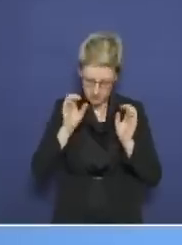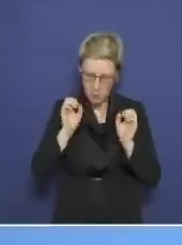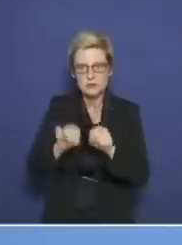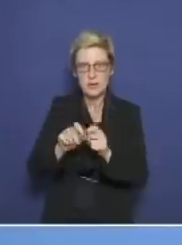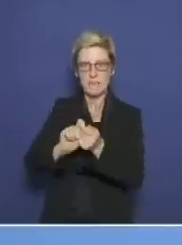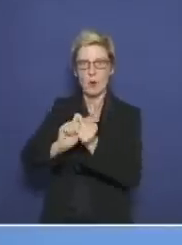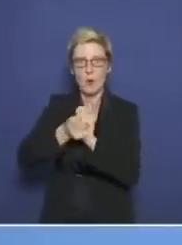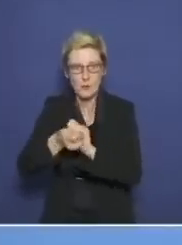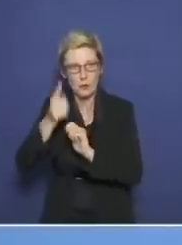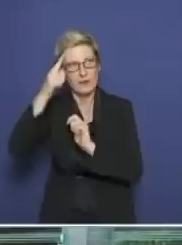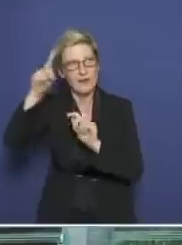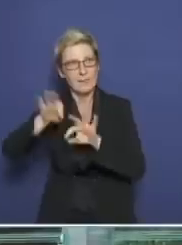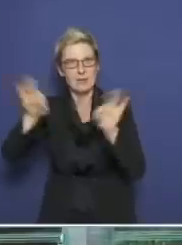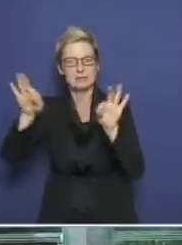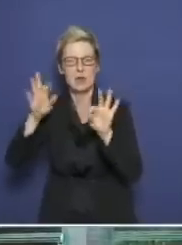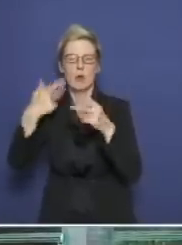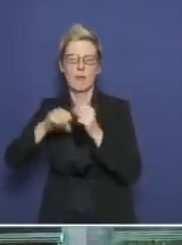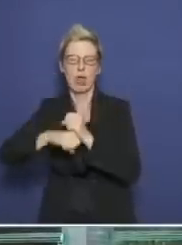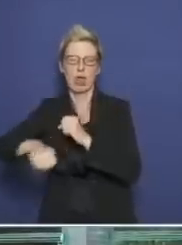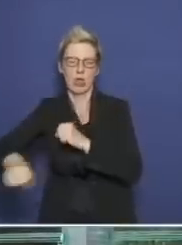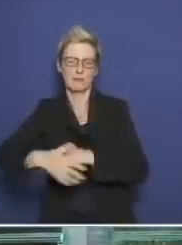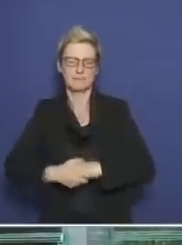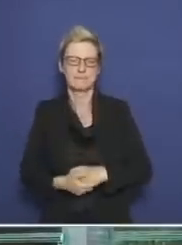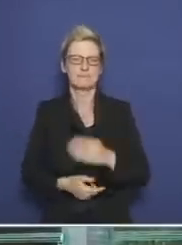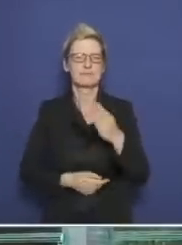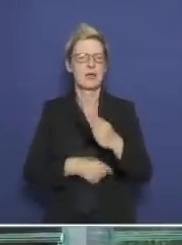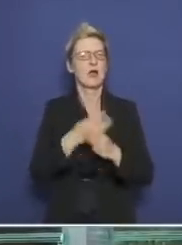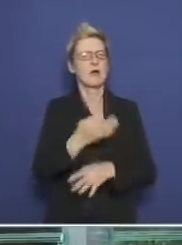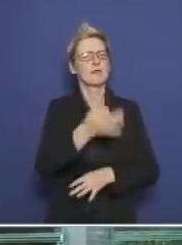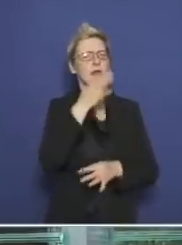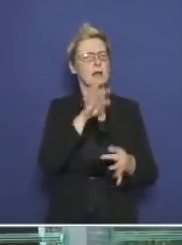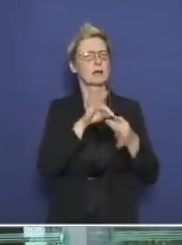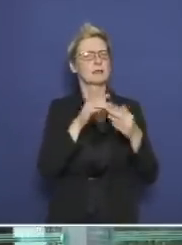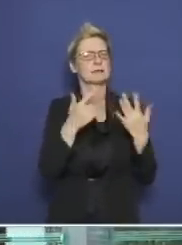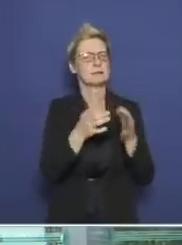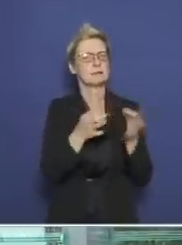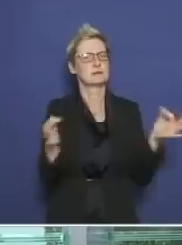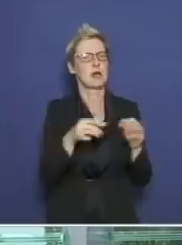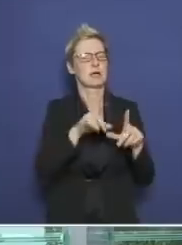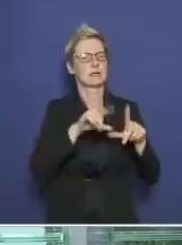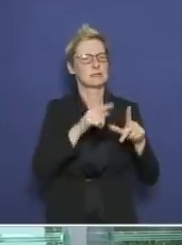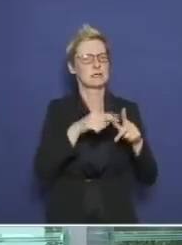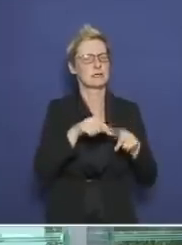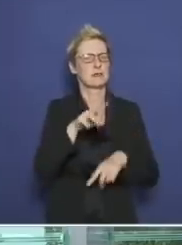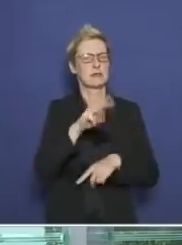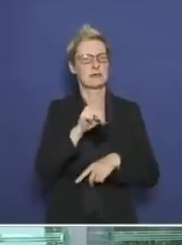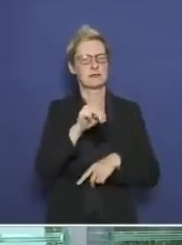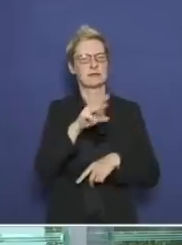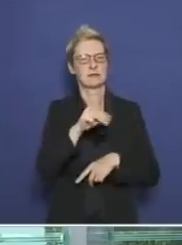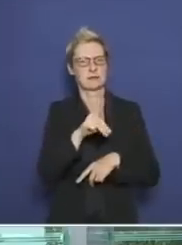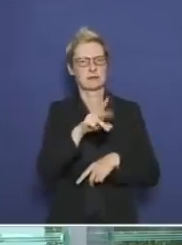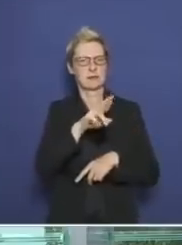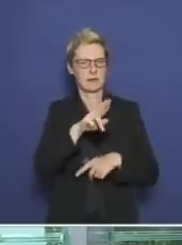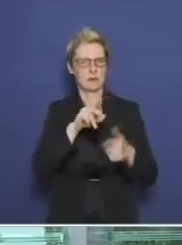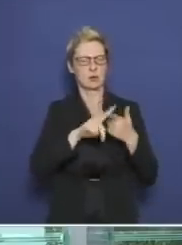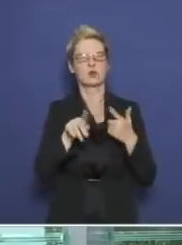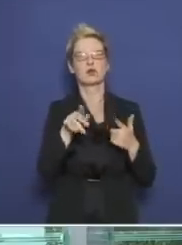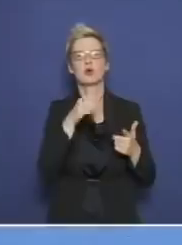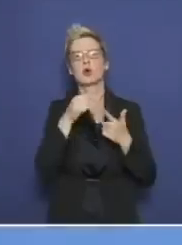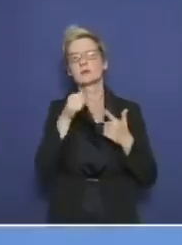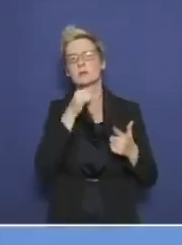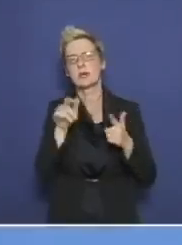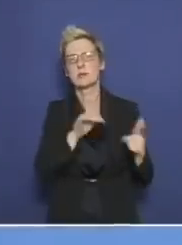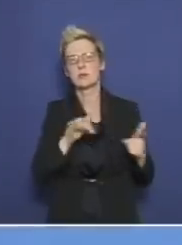wünschen. Zwei Fragen zur 7-Tage-Inzidenz, einmal von NBA, einmal aus dem